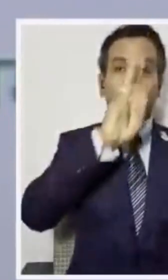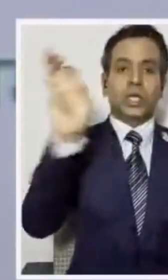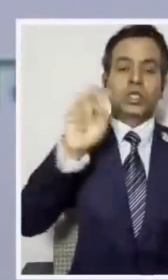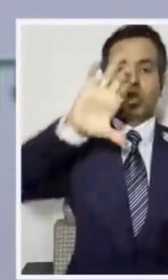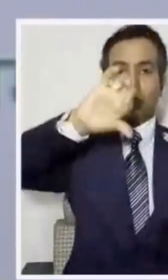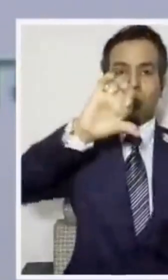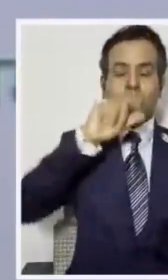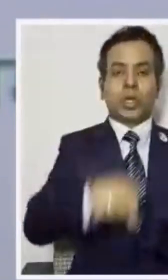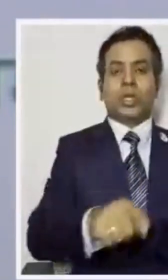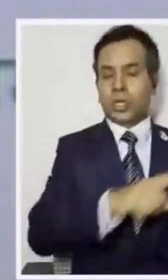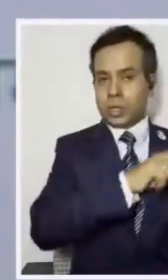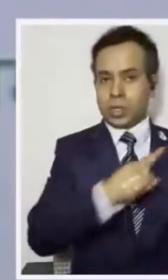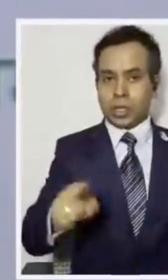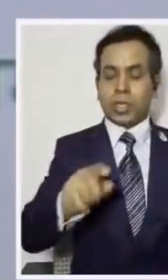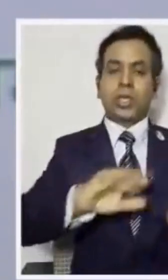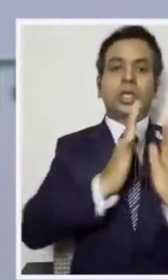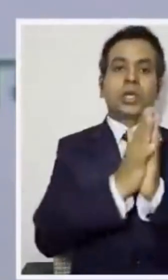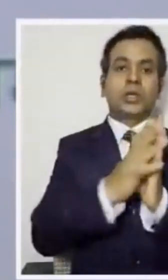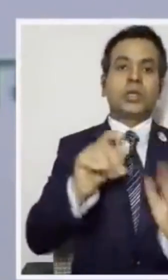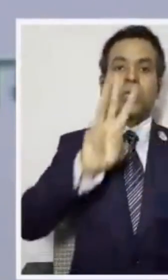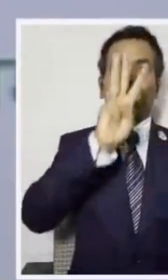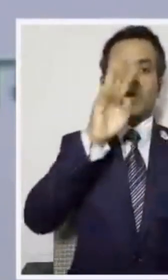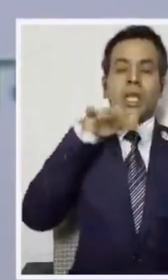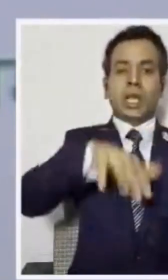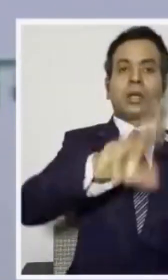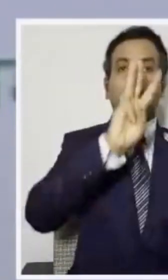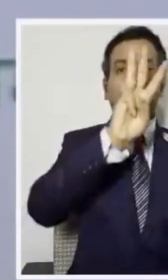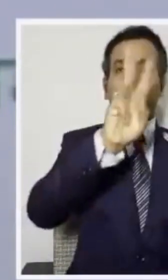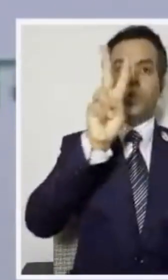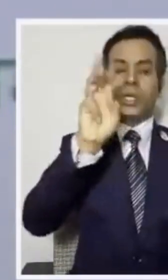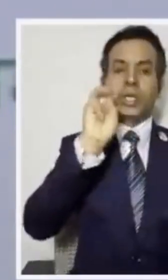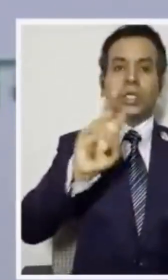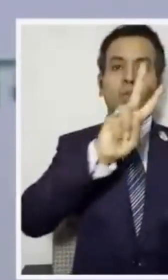3,32,213 জন। স্থল বন্দরে 24 ঘন্টায় 612 জন, এ পর্যন্ত